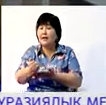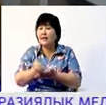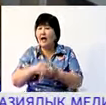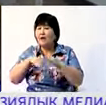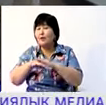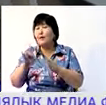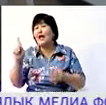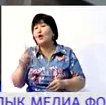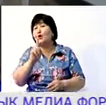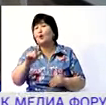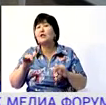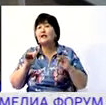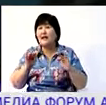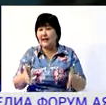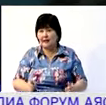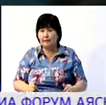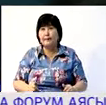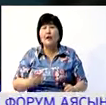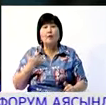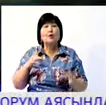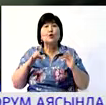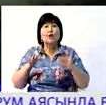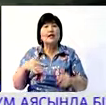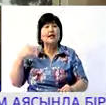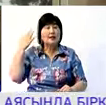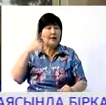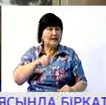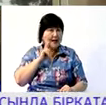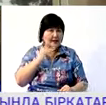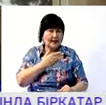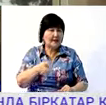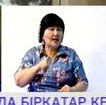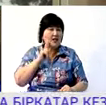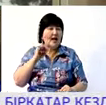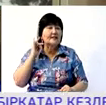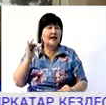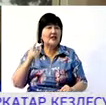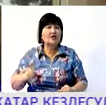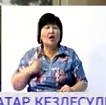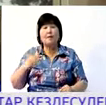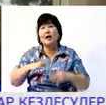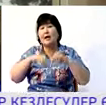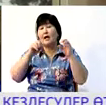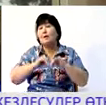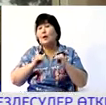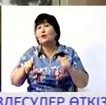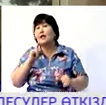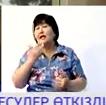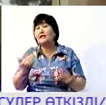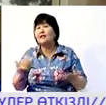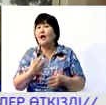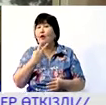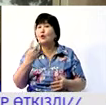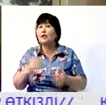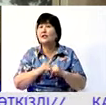қоймаға экскурсия жасалды. Бұл шараның мақсаты жастардың, жас тарихшы мамандардың кәсіби өсуіне, жастардың жаңа